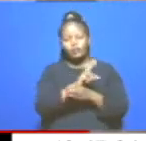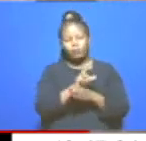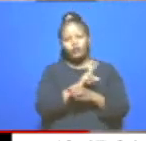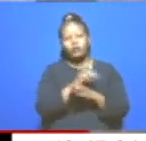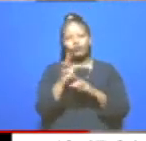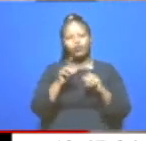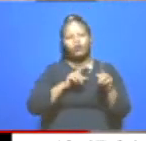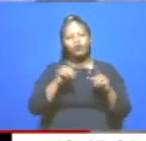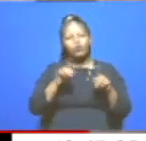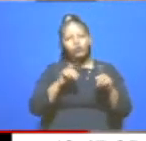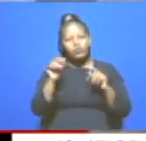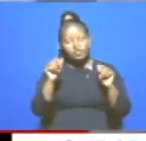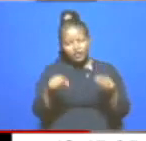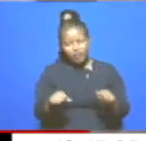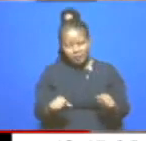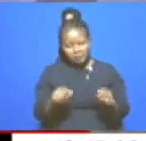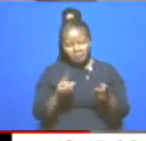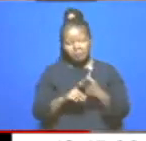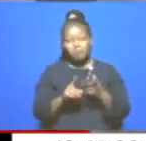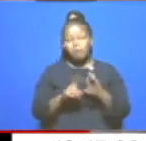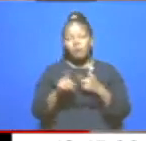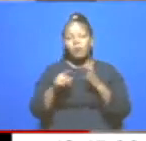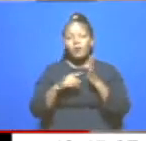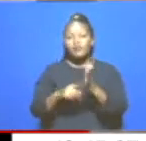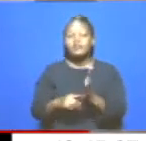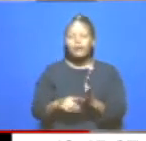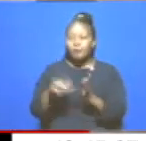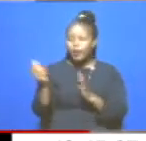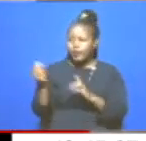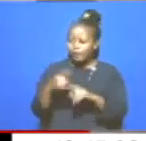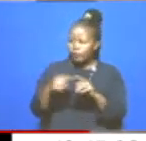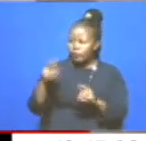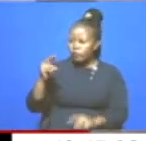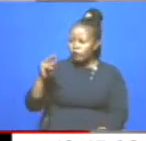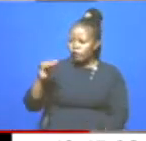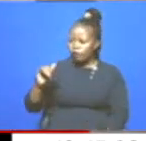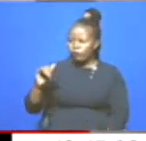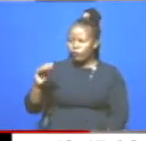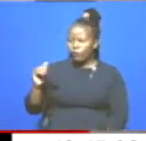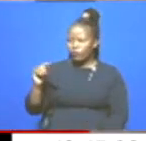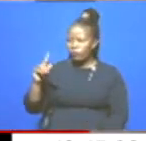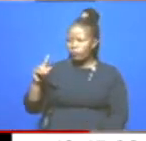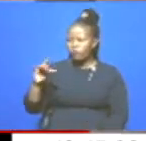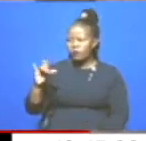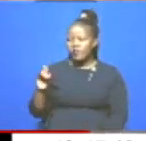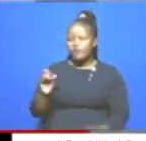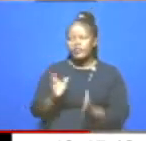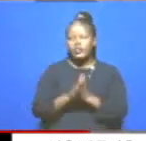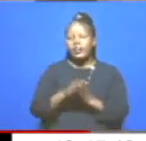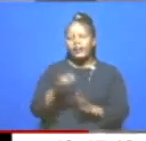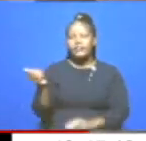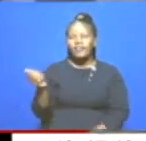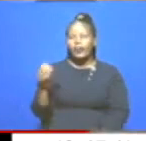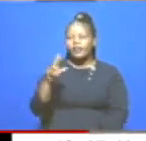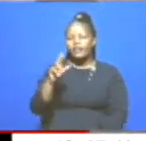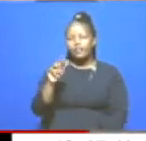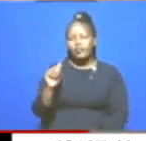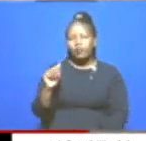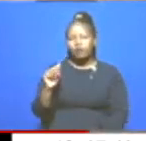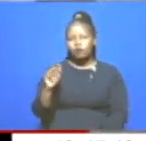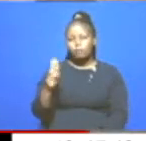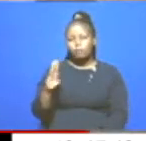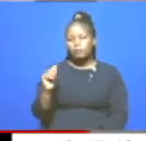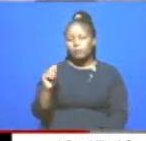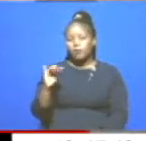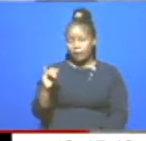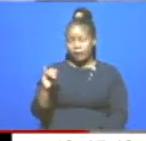Ukiangalia Chuda Creek inaanza pale katika Nyali Bridge na kuja mpaka mwisho karibu kushikana na sehemu za Rabai kule. Ule ni ufuo mzuri ambao unaweza